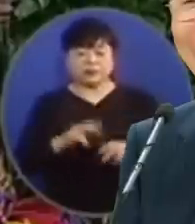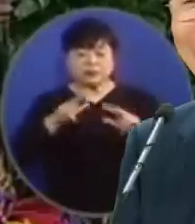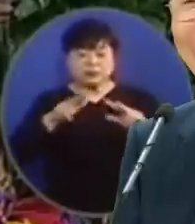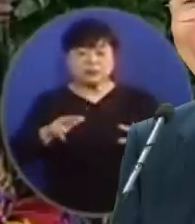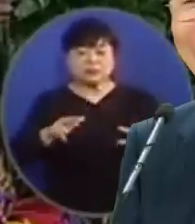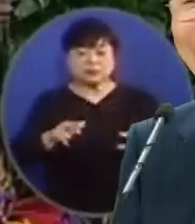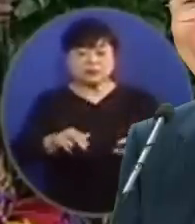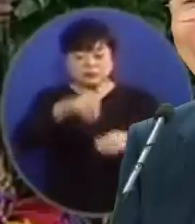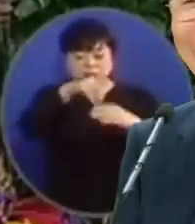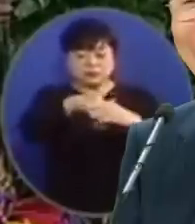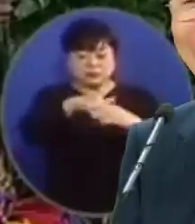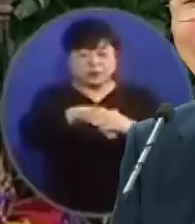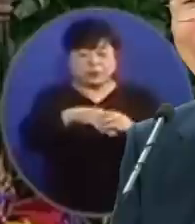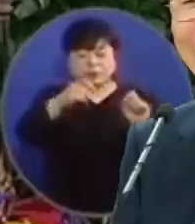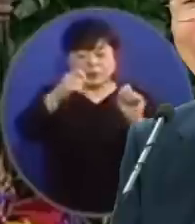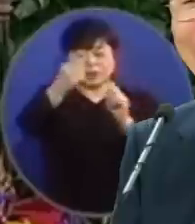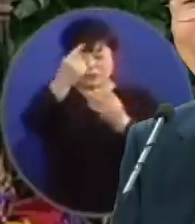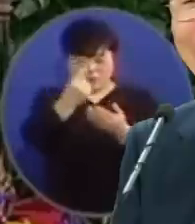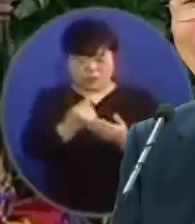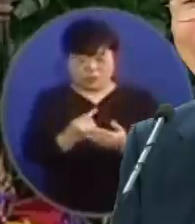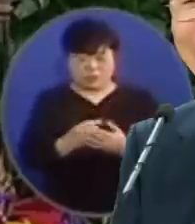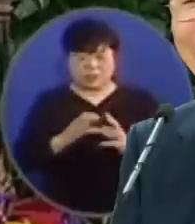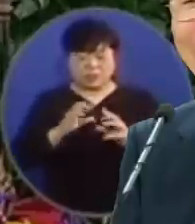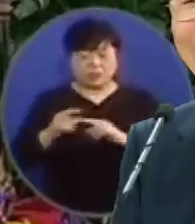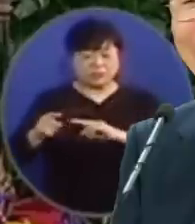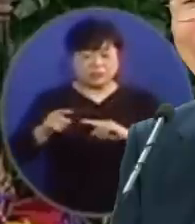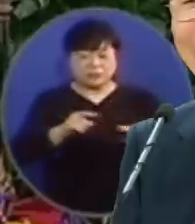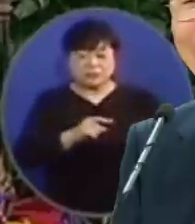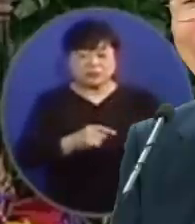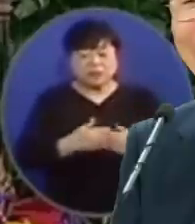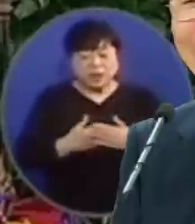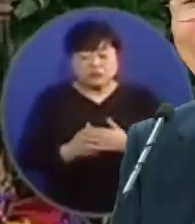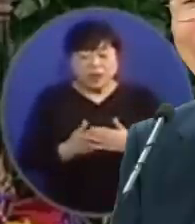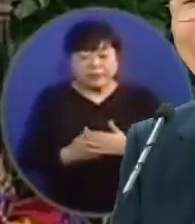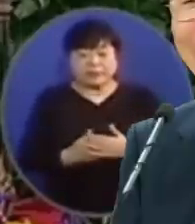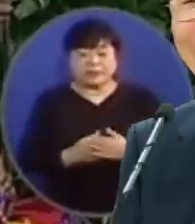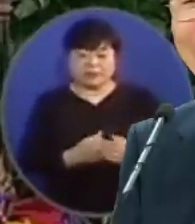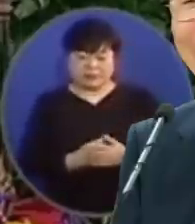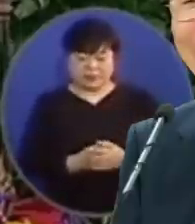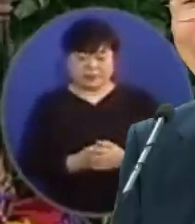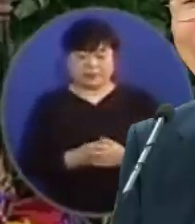대선을 앞두고 정치적으로도 불안한 상태입니다. 이러한 때